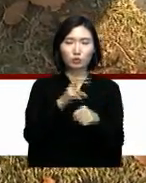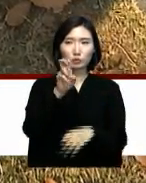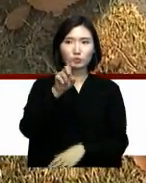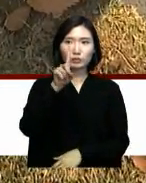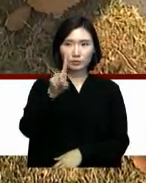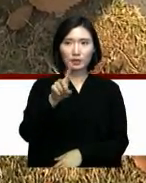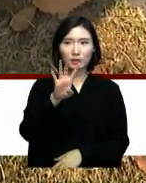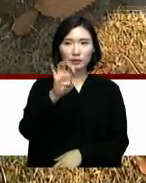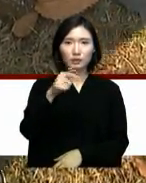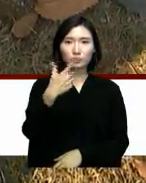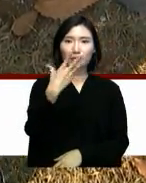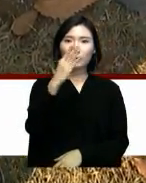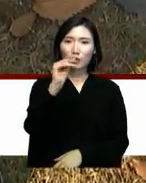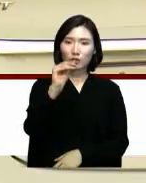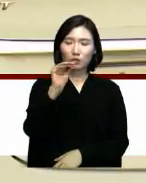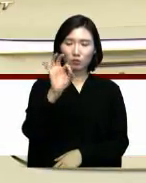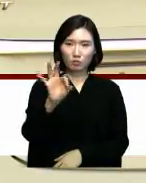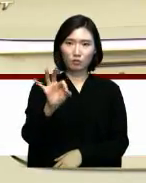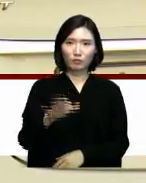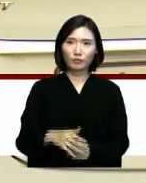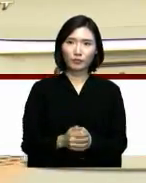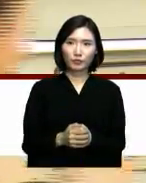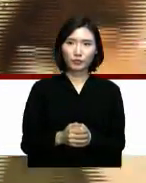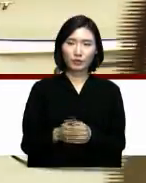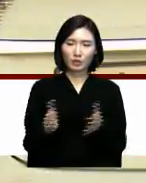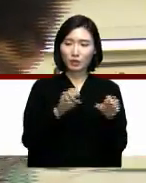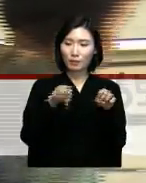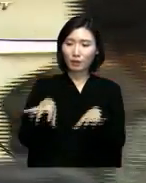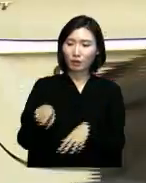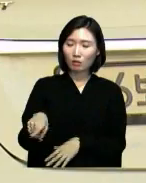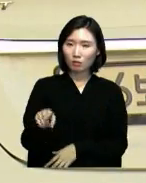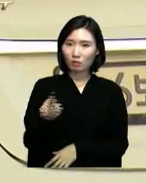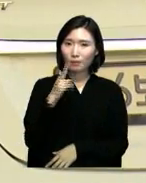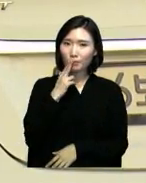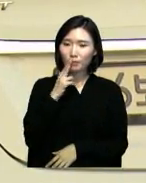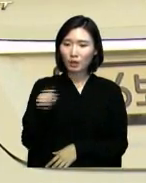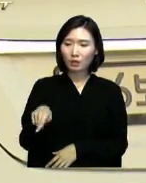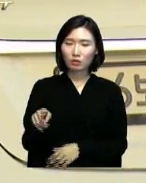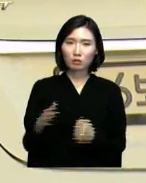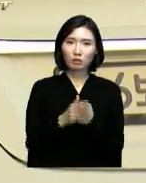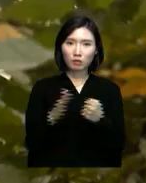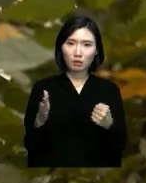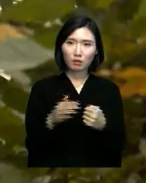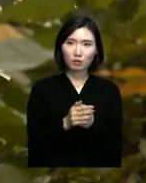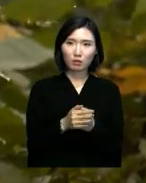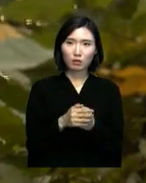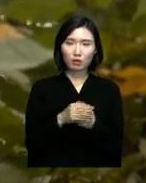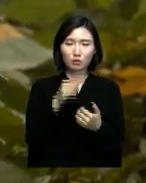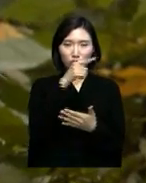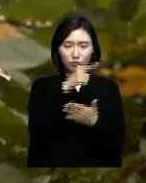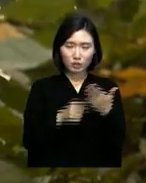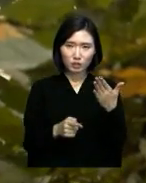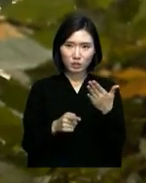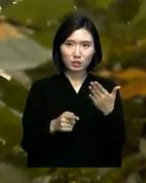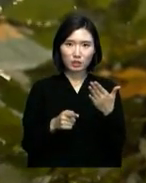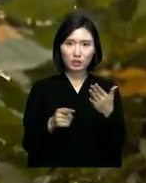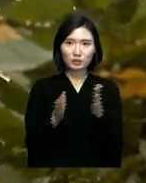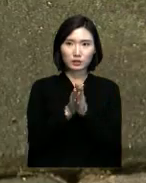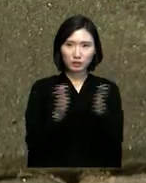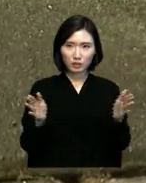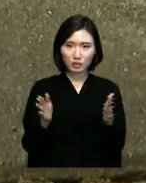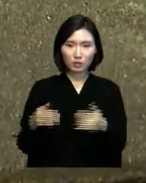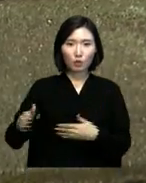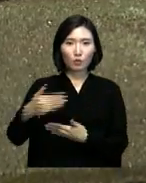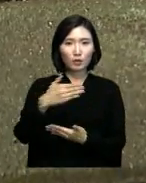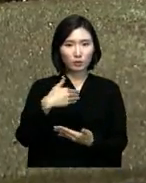21건에 46만여 원입니다. 길거리에 버려지는 담배꽁초 때문에 구리시가 고육지책으로 시작한 담배꽁초